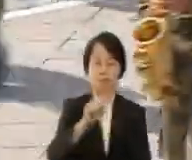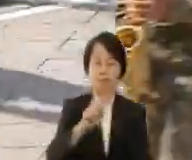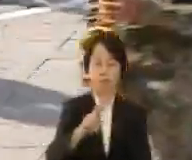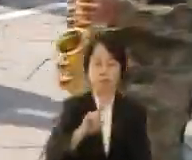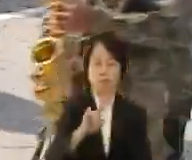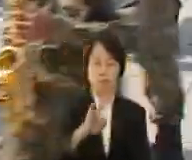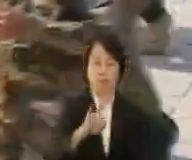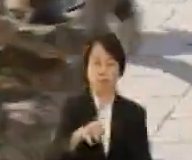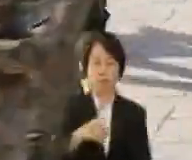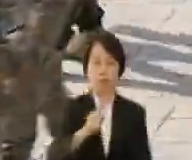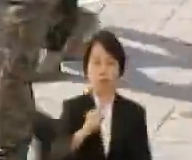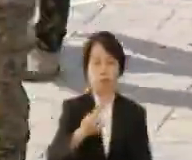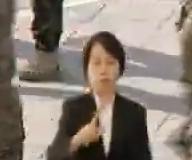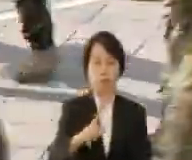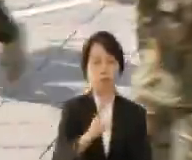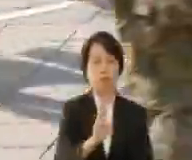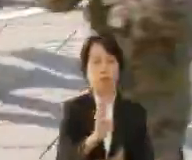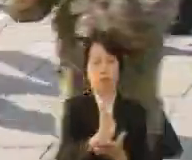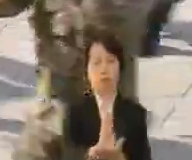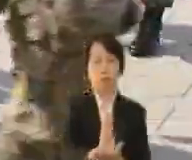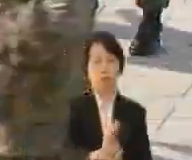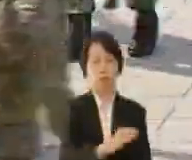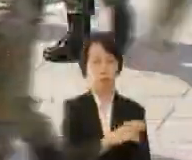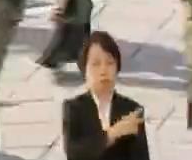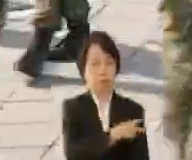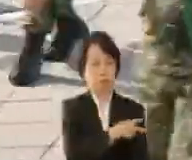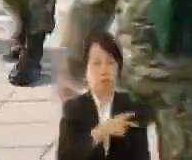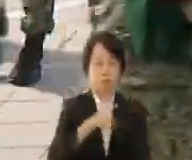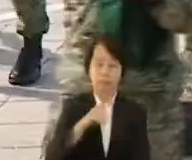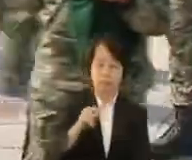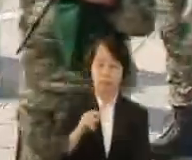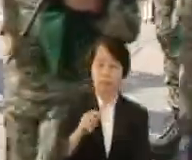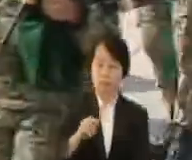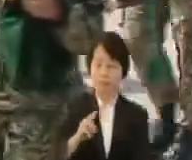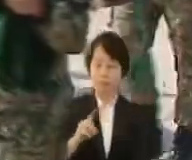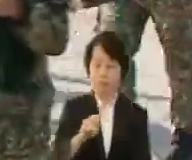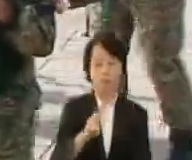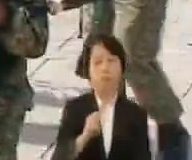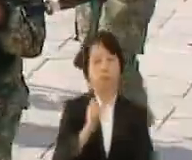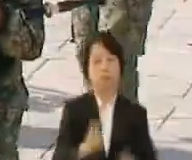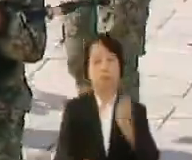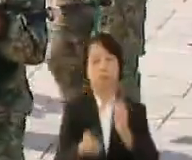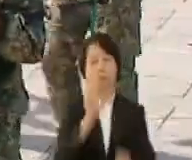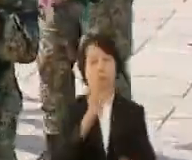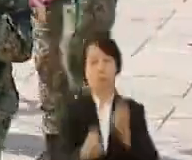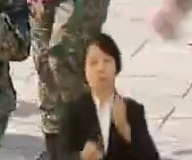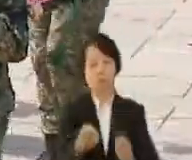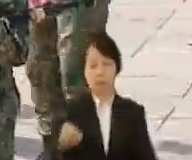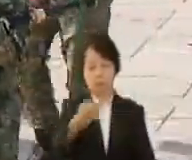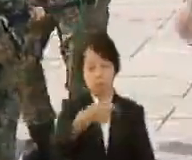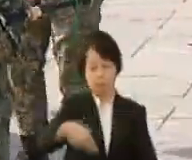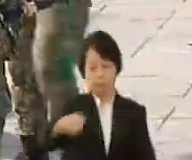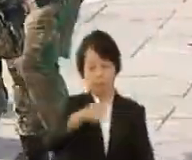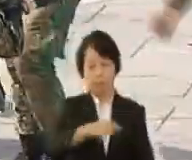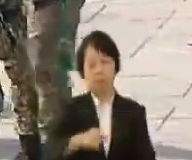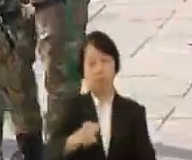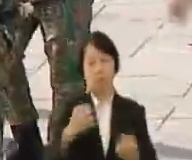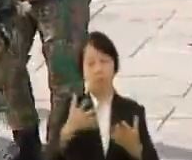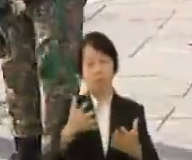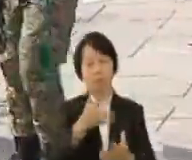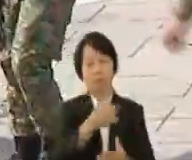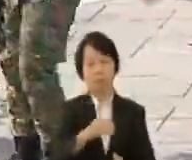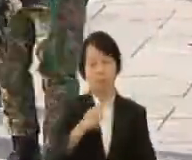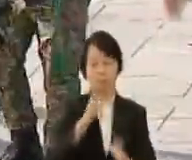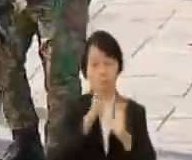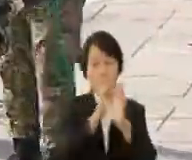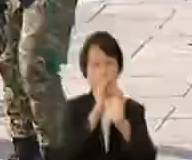Ardi dibantu Sergeant Zainuddin bin Lamli. Pancaragam ini terdiri dari gabungan brass band dan